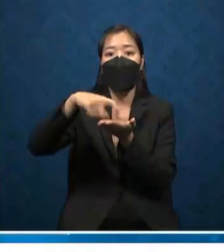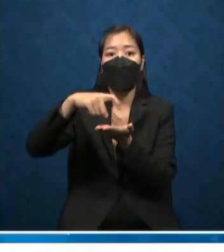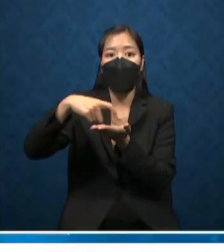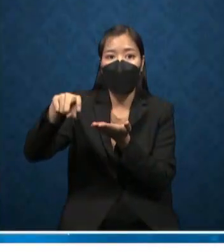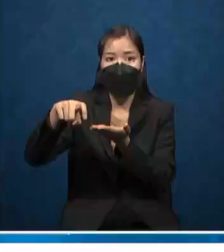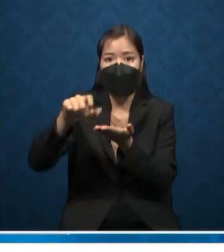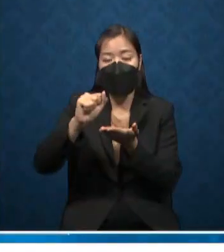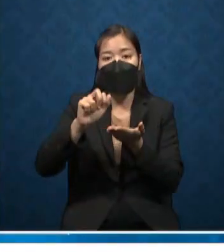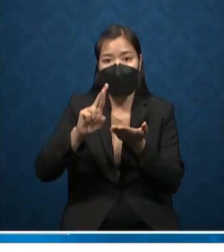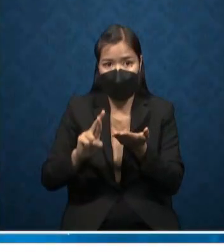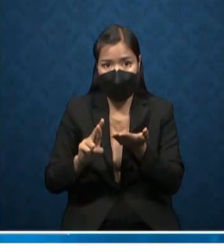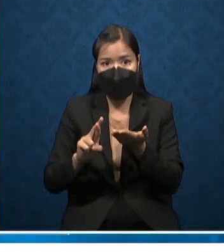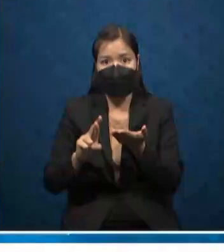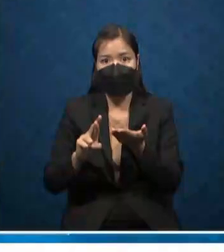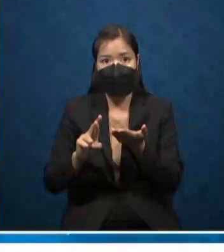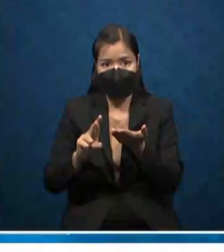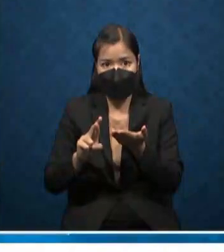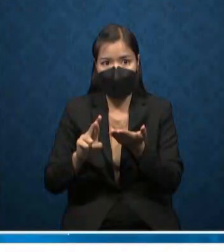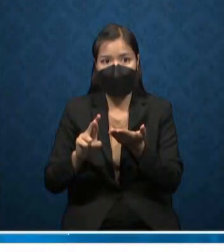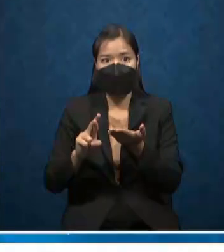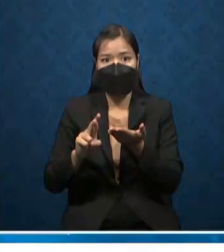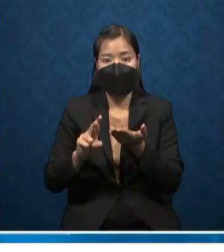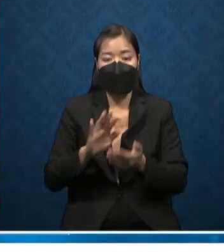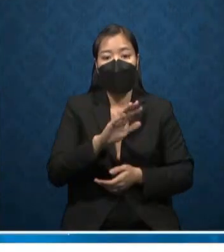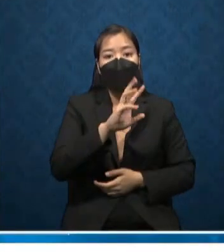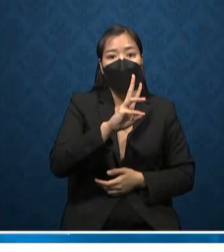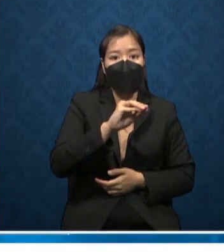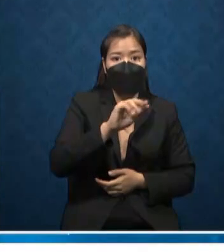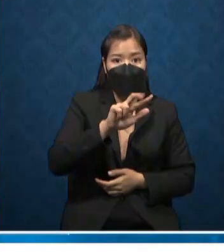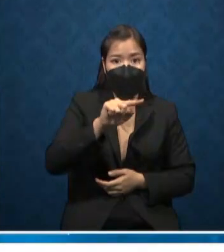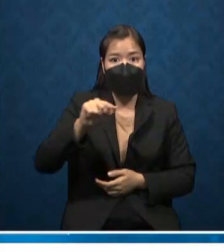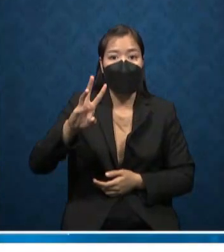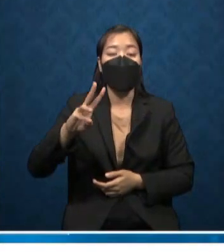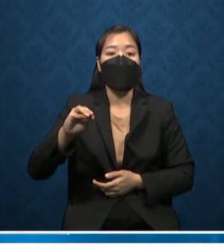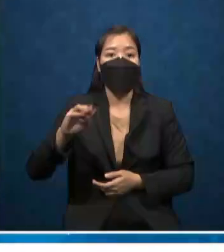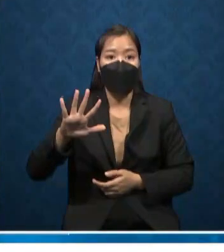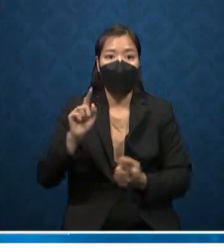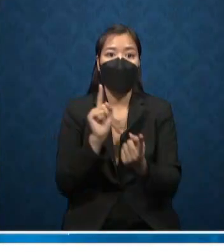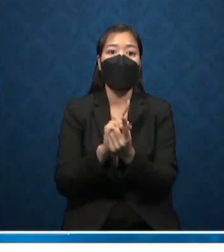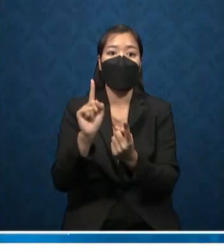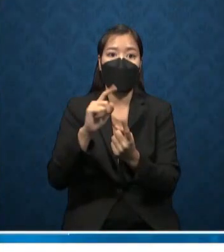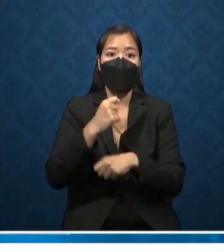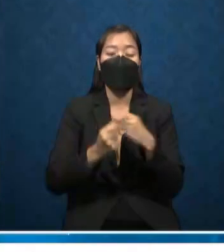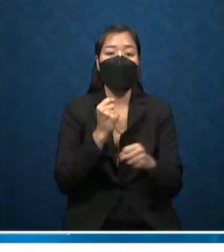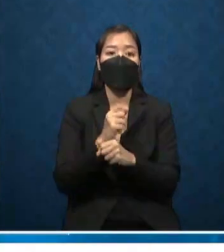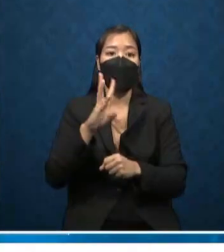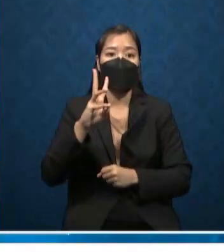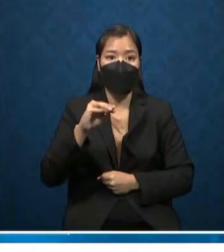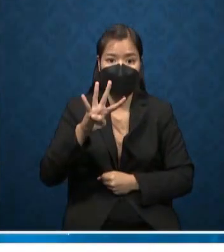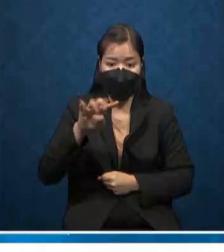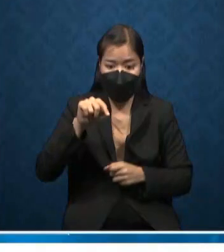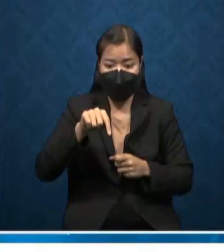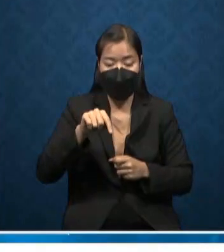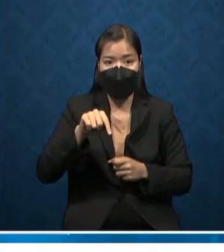เงินสำรองจ่ายใน3ปีก็คือปี63 64และ65จะเห็นว่าในปี64เนี่ยมีการโอนต